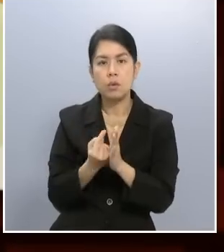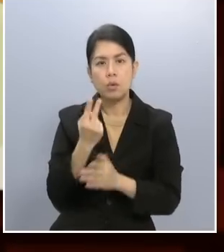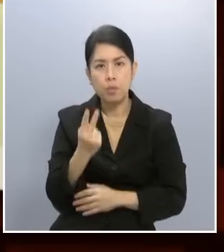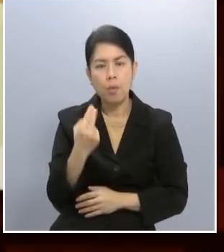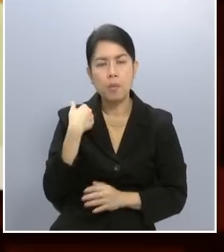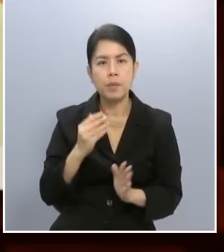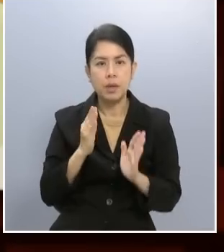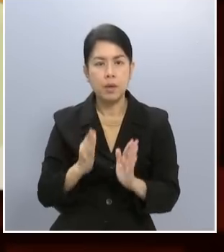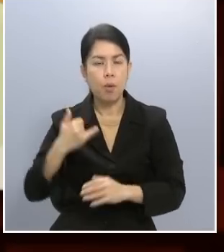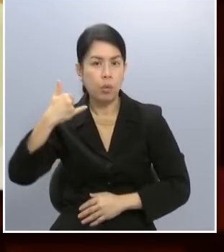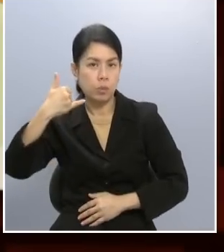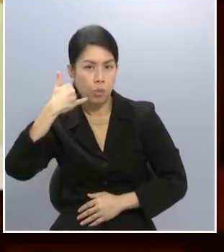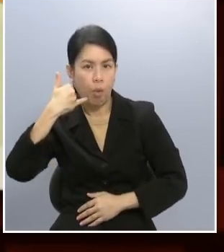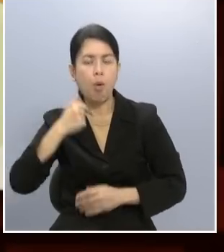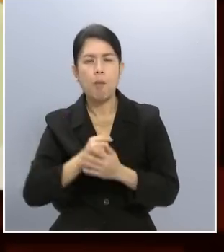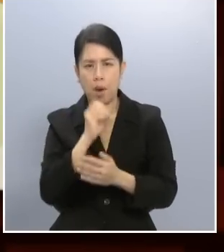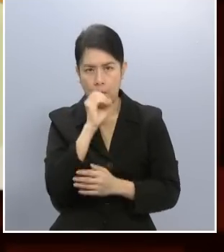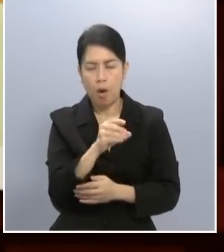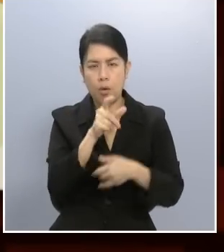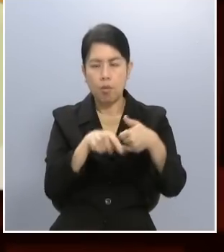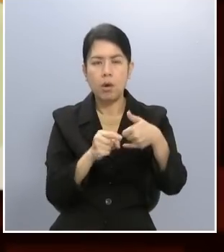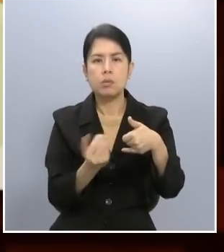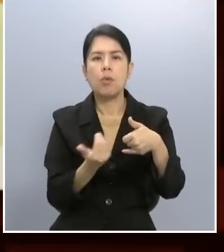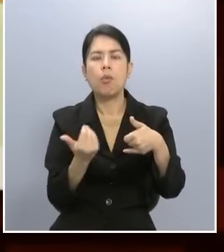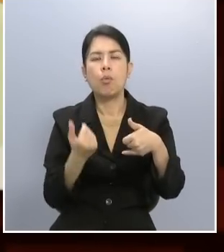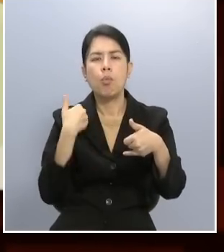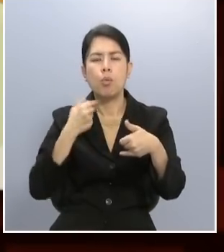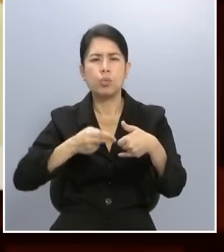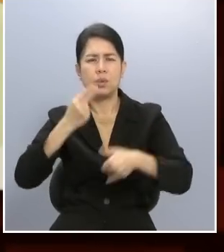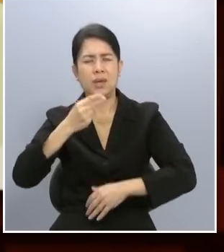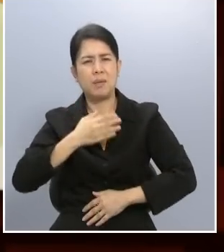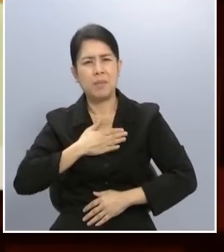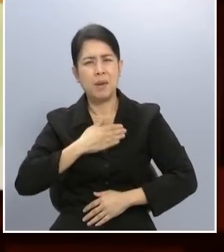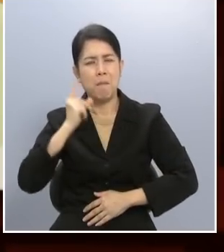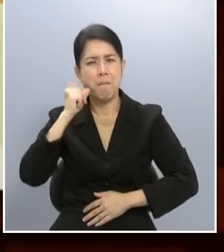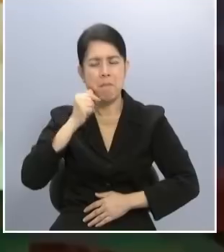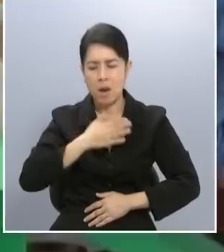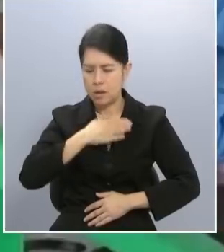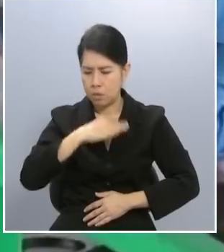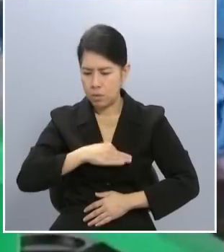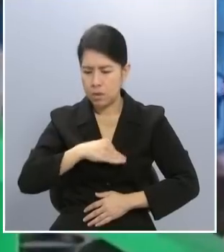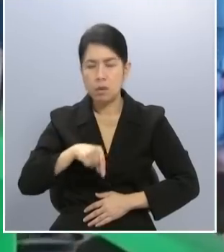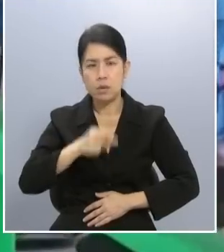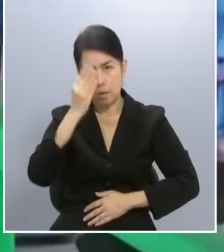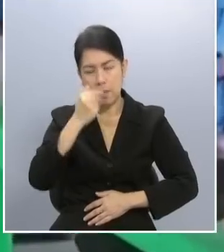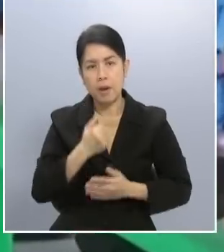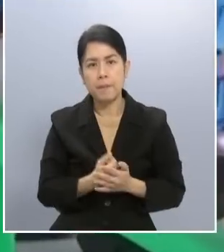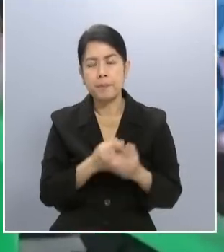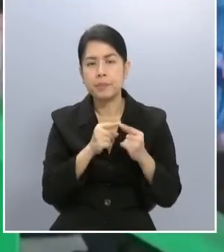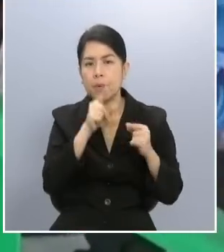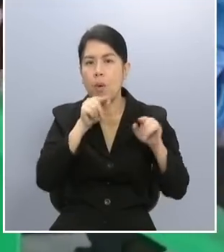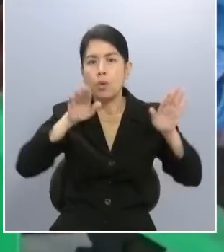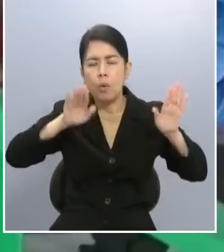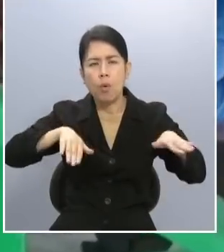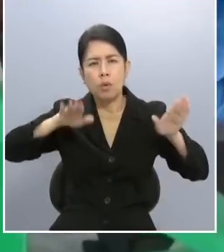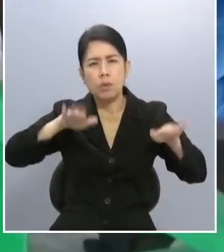โทรมาบอกลูกอีกคนว่ากมลพรโดนยิงทำให้แม่เอะใจนกตัวนั้นจะเป็นลูกสาวแม่ที่บินมาหาแม่ก่อนจะเสียชีวิต